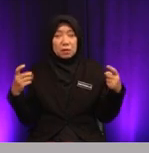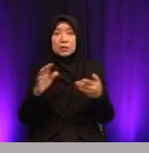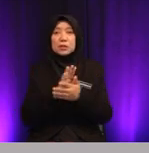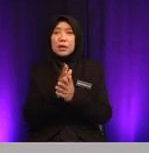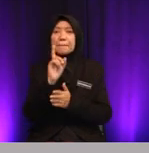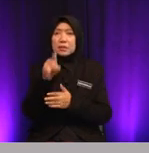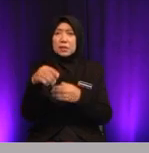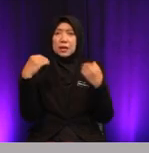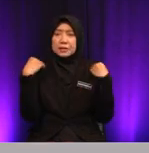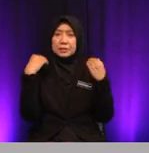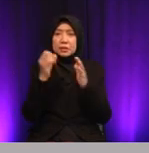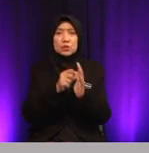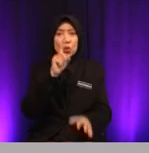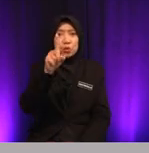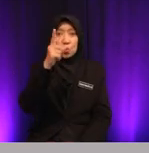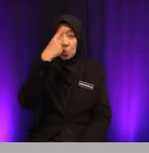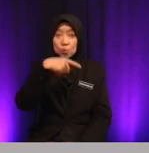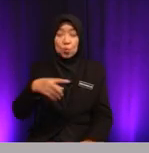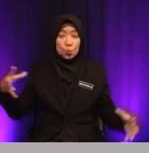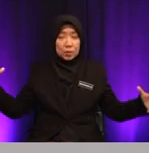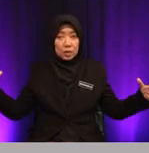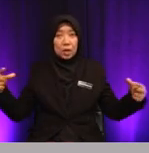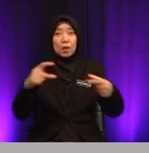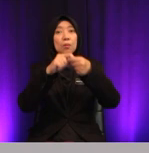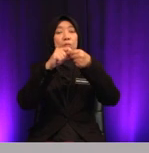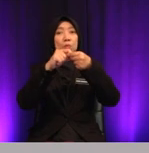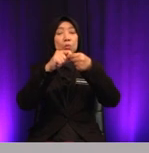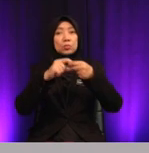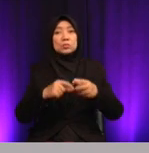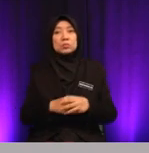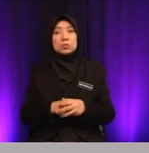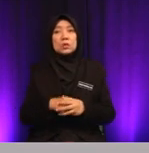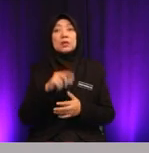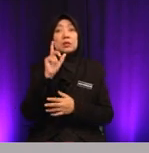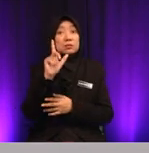kasih sesuatu untuk dia bercampur itu karena